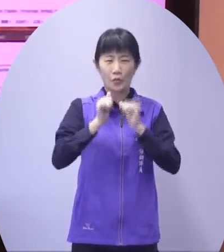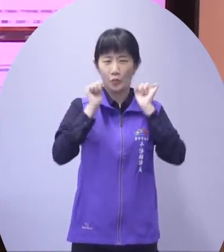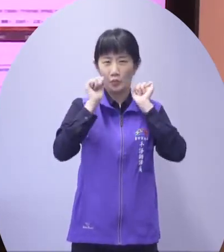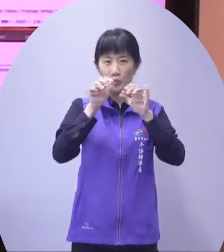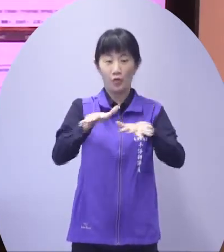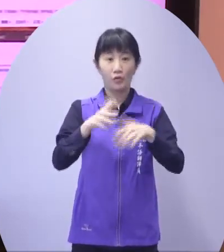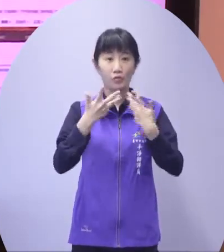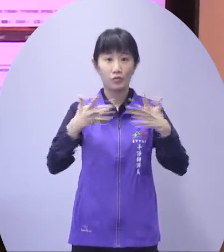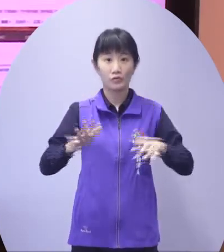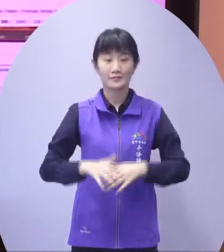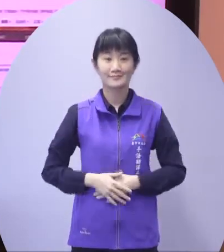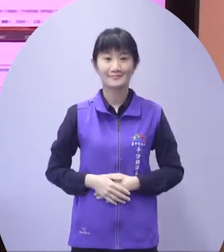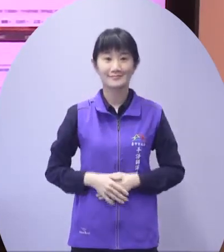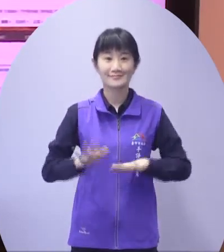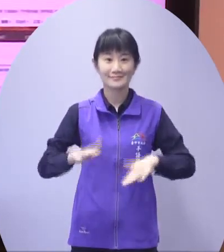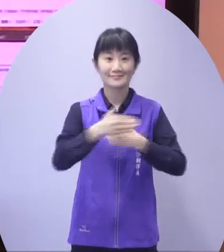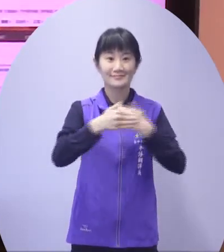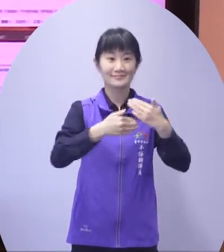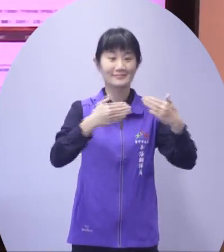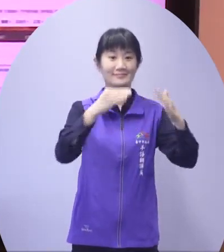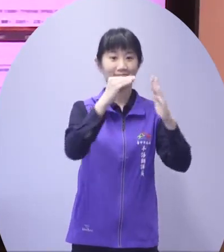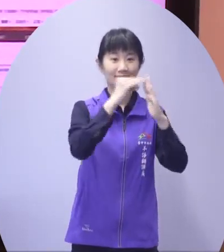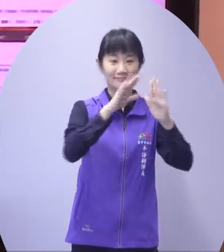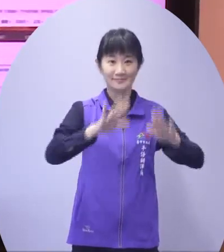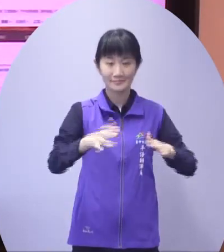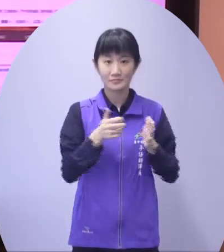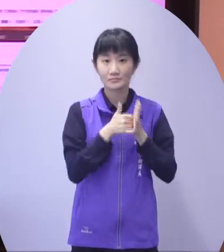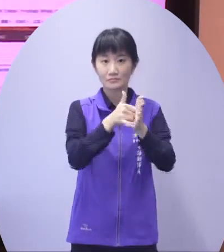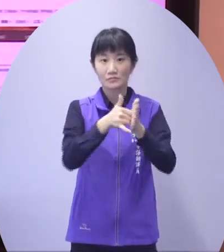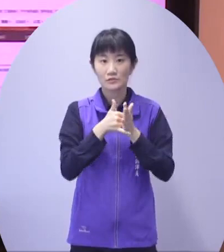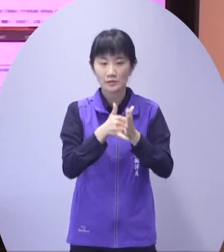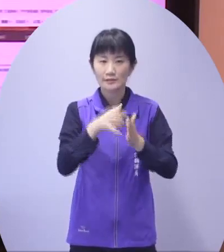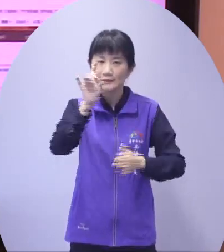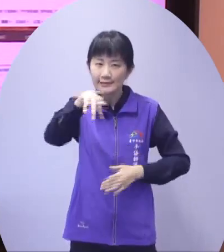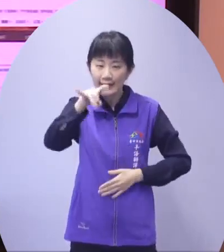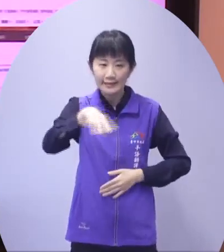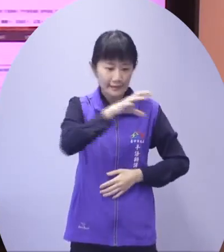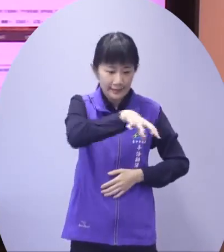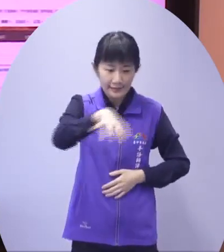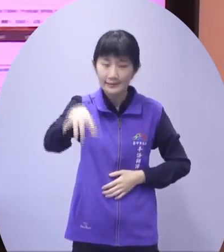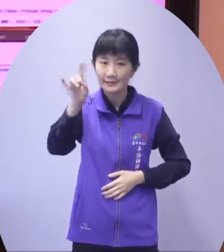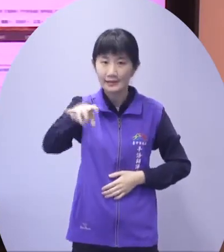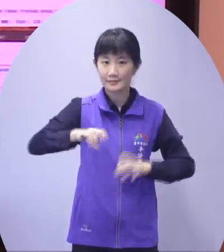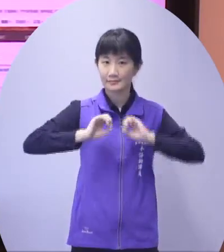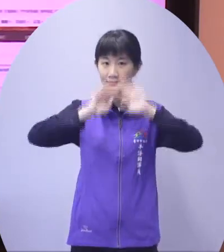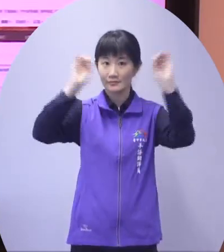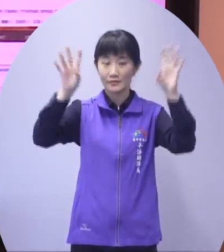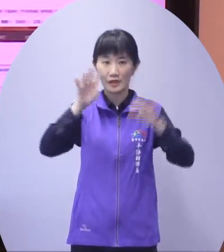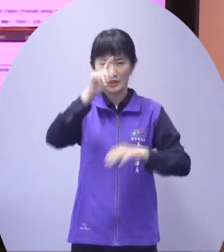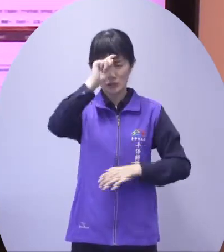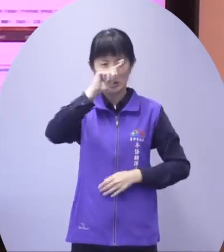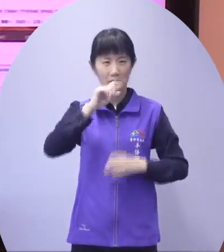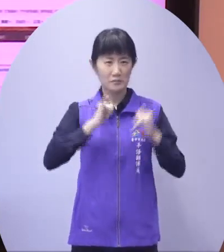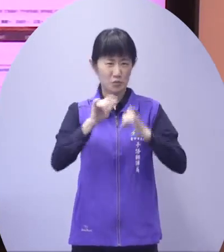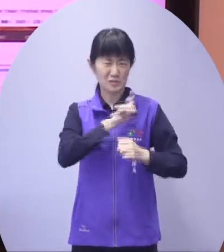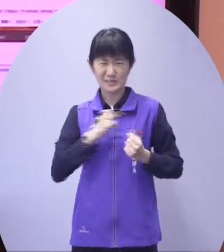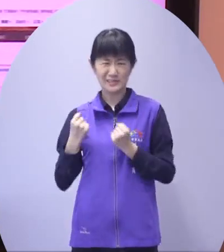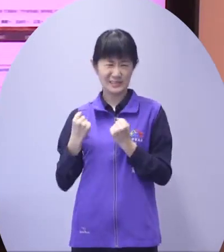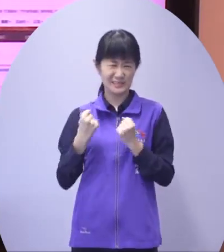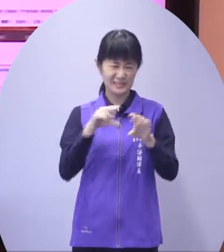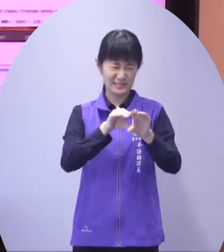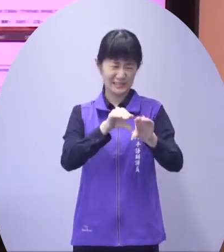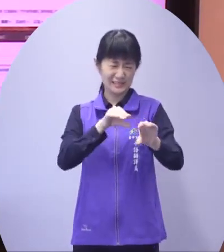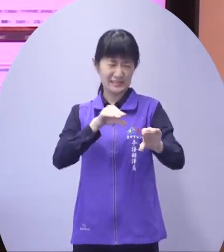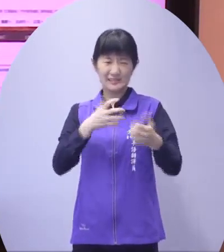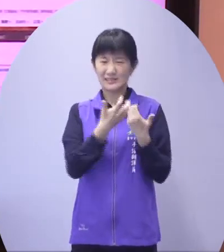断的也在协助交通局这边来进行交通接驳的宣导，希望大家尽量不要开车来，如果要来的话呢，尽量想办法